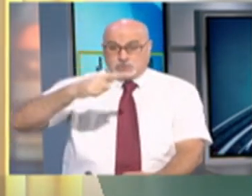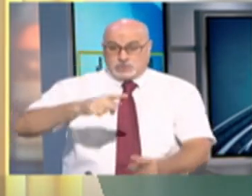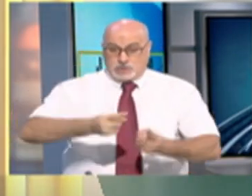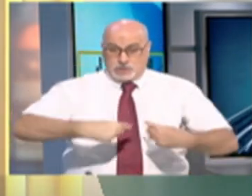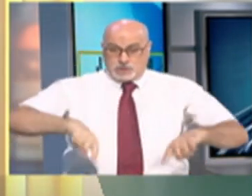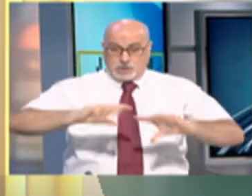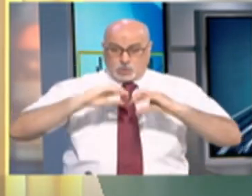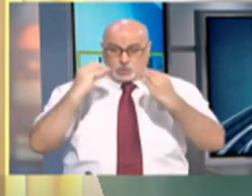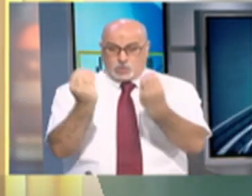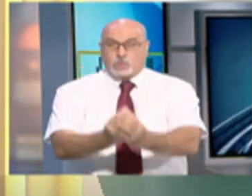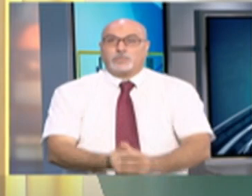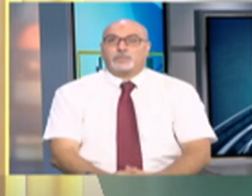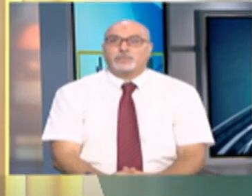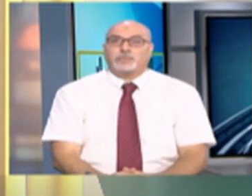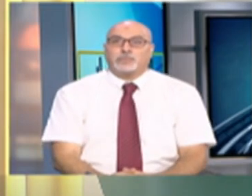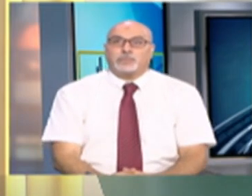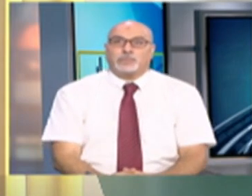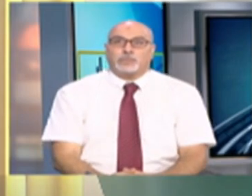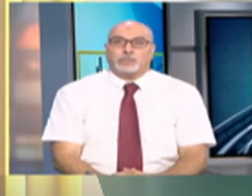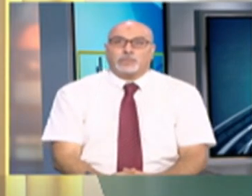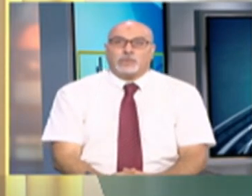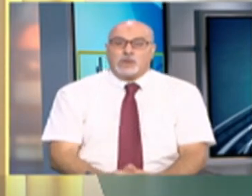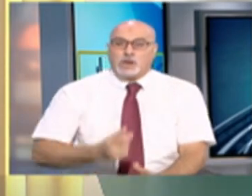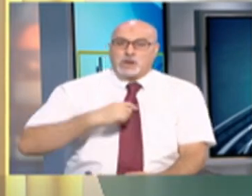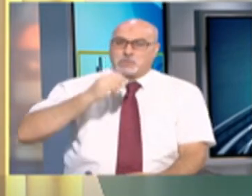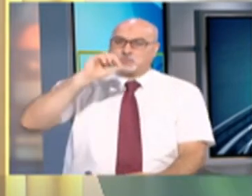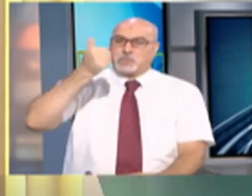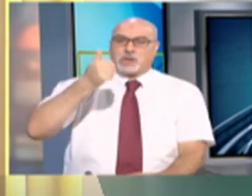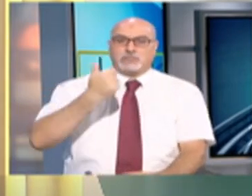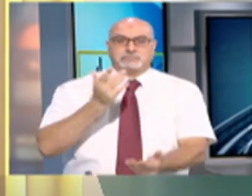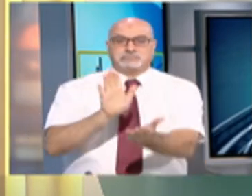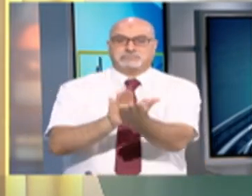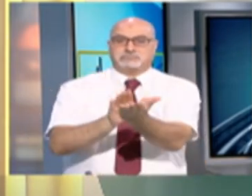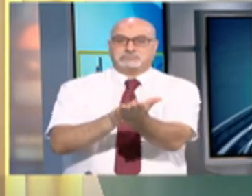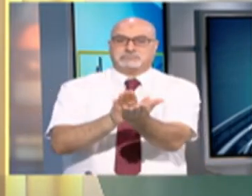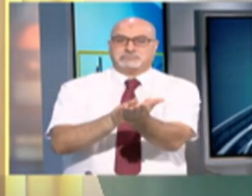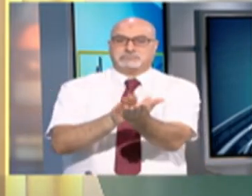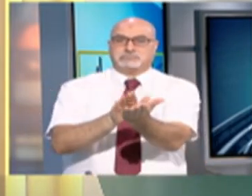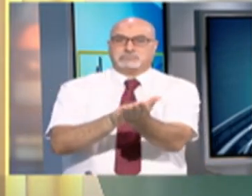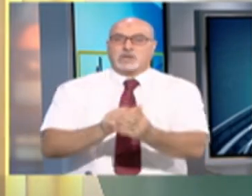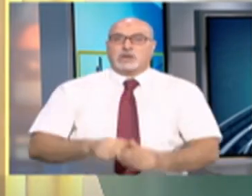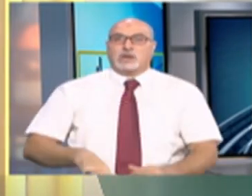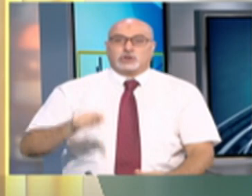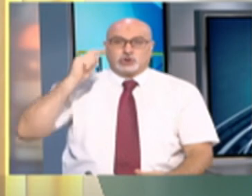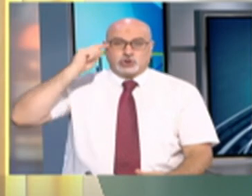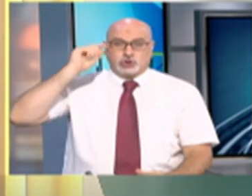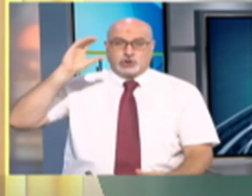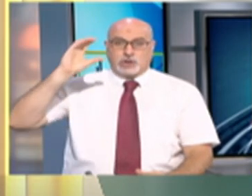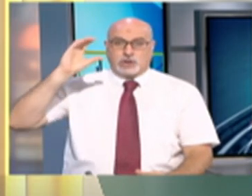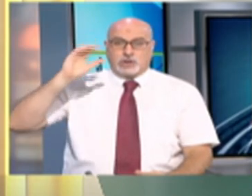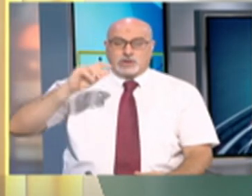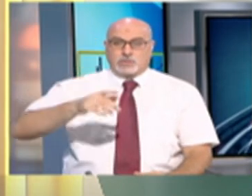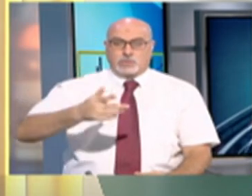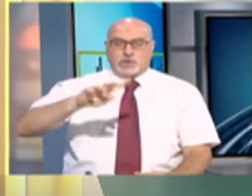أن أود في بدايتي أن أهنئكم وبلدكم الصديق يتولى